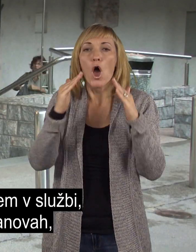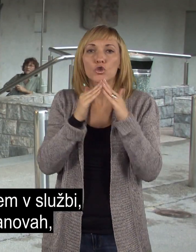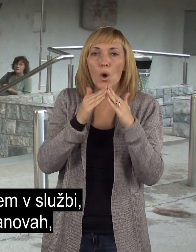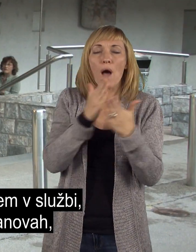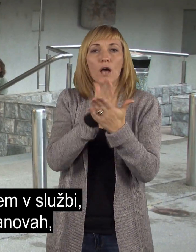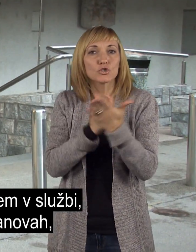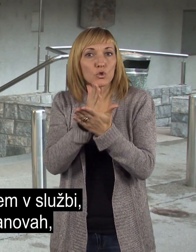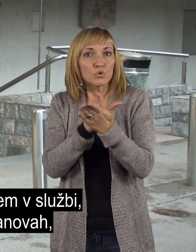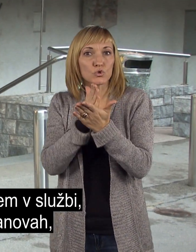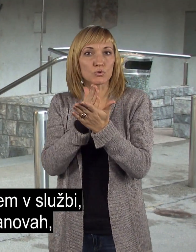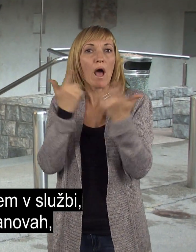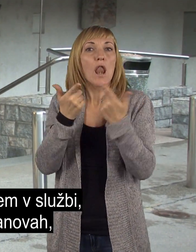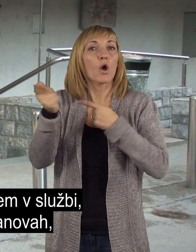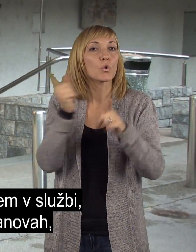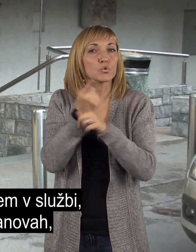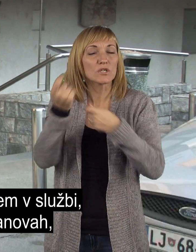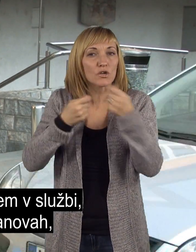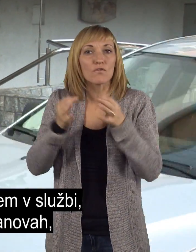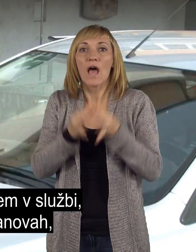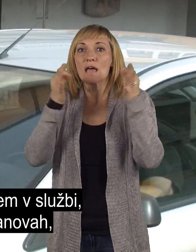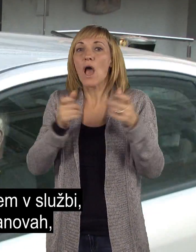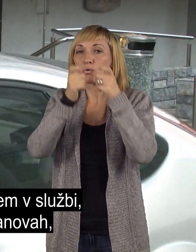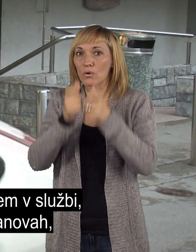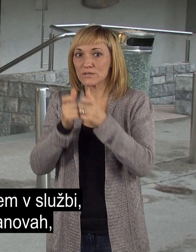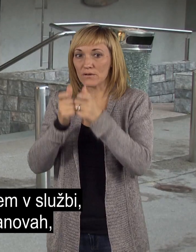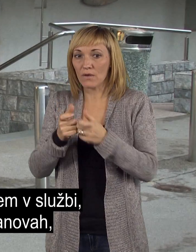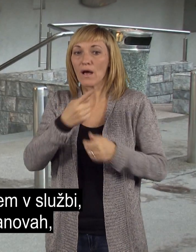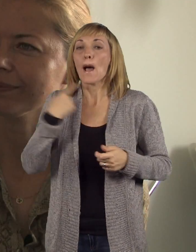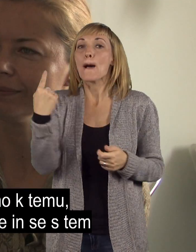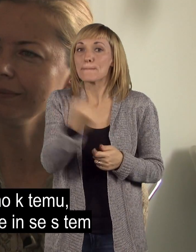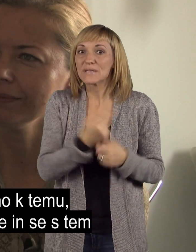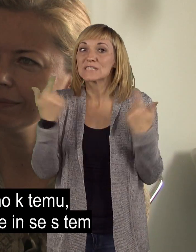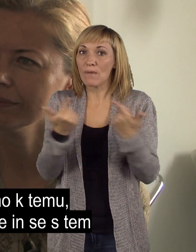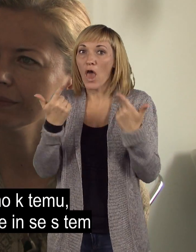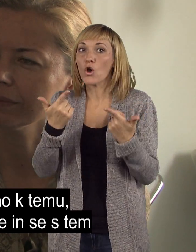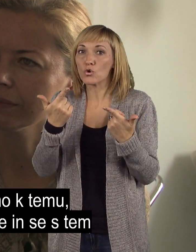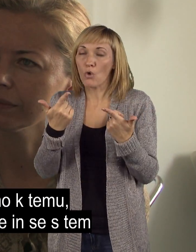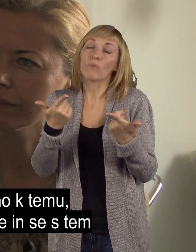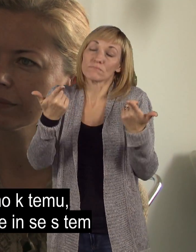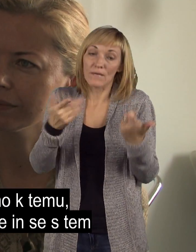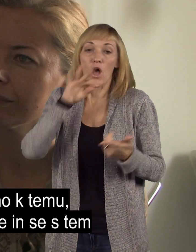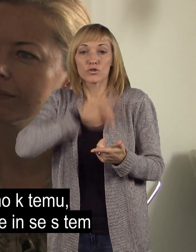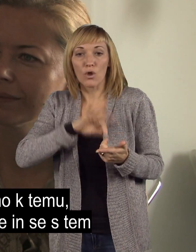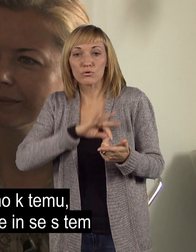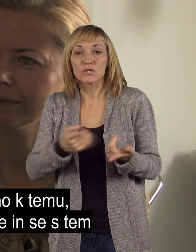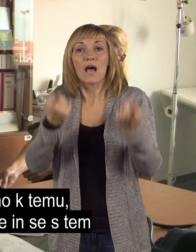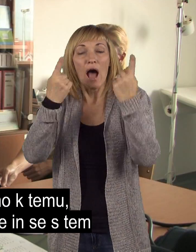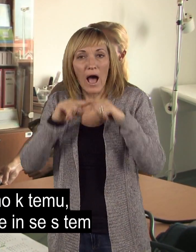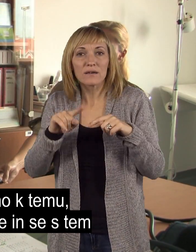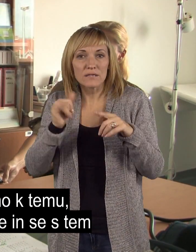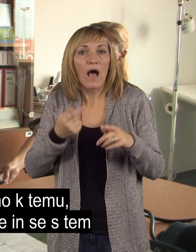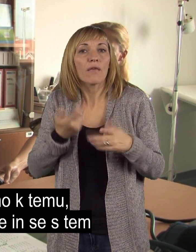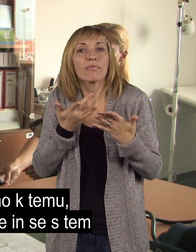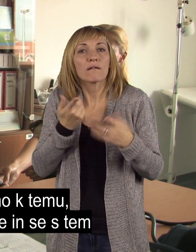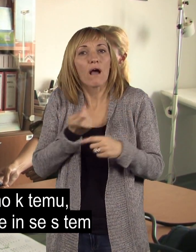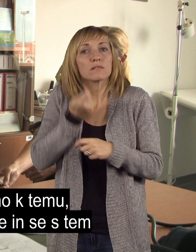kjerkoli, najprej doma, potem v službi, potem lahko v trgovini, v javnih ustanovah, smo vsi, bom rekla, lahko dolžni ali pa vsi